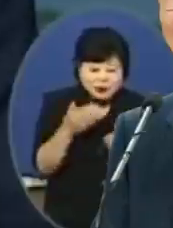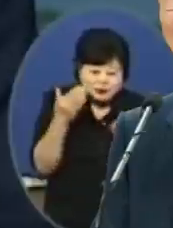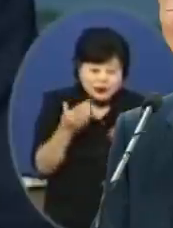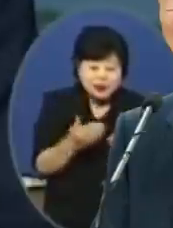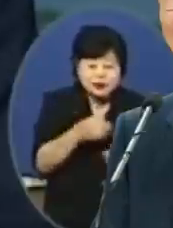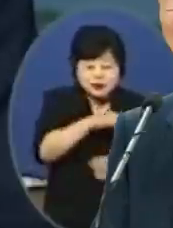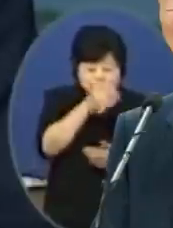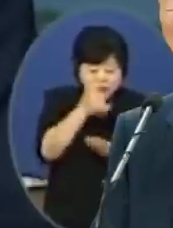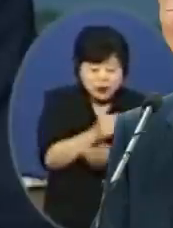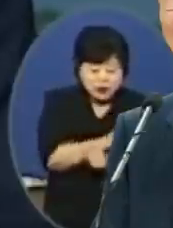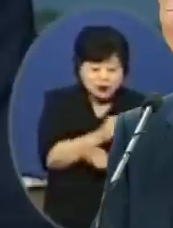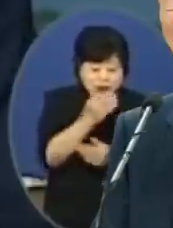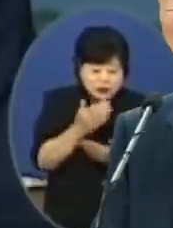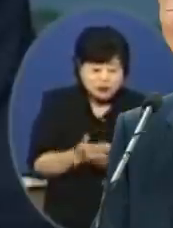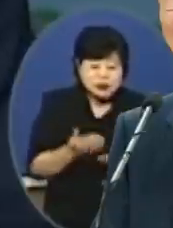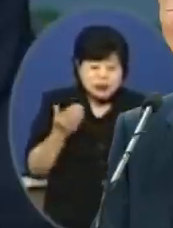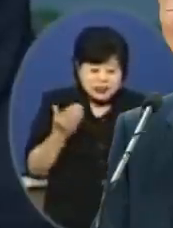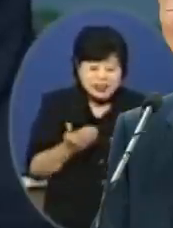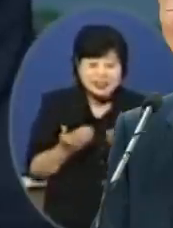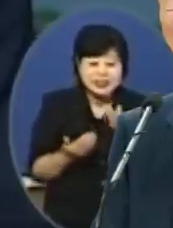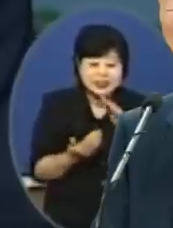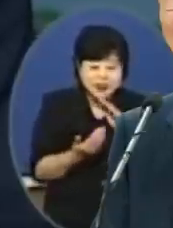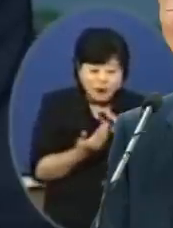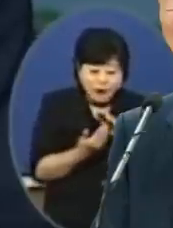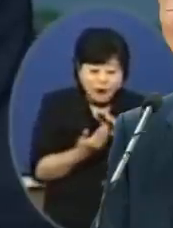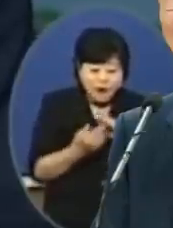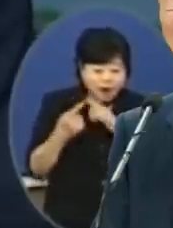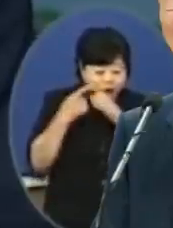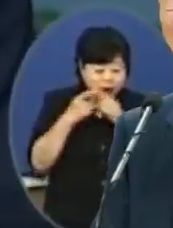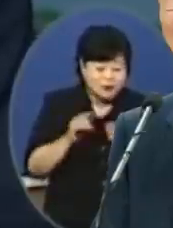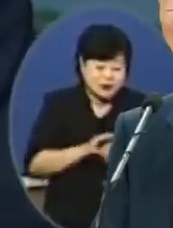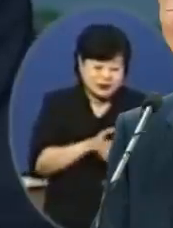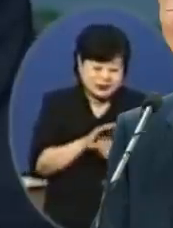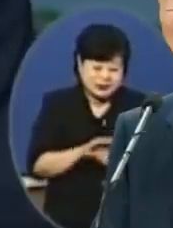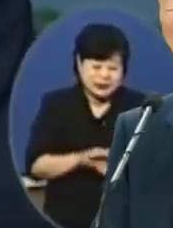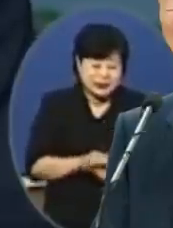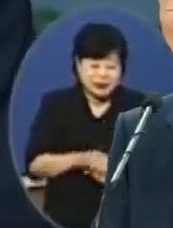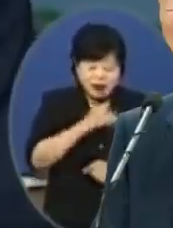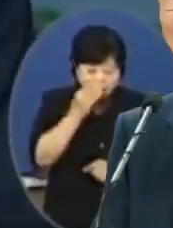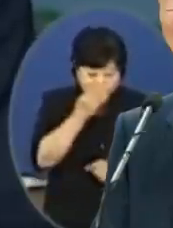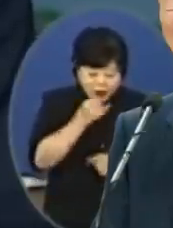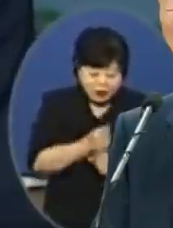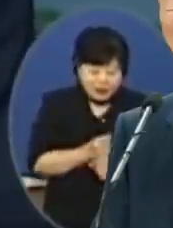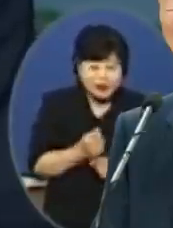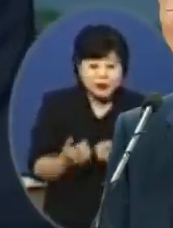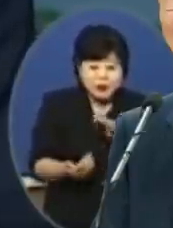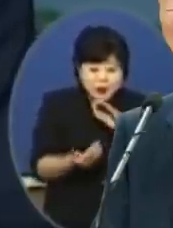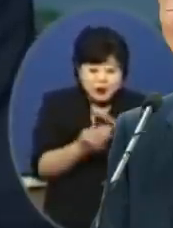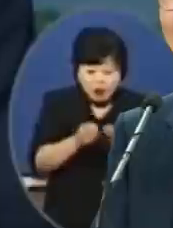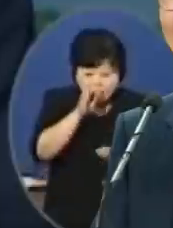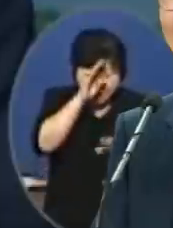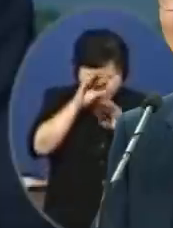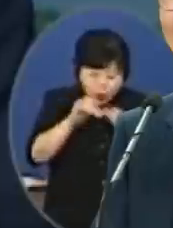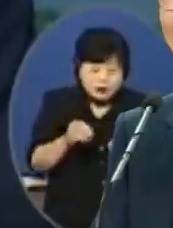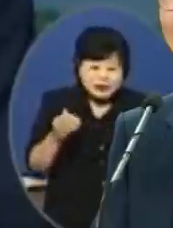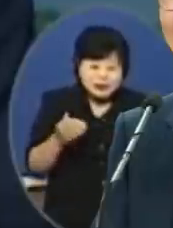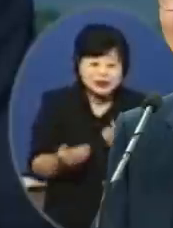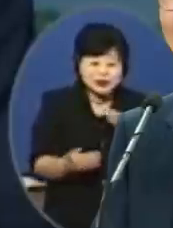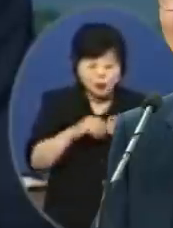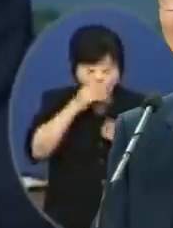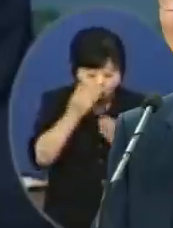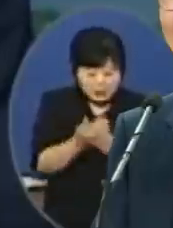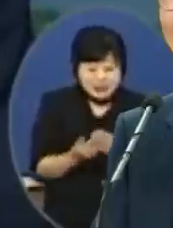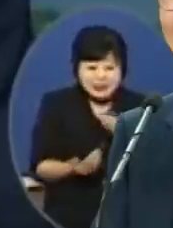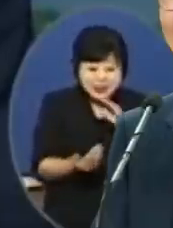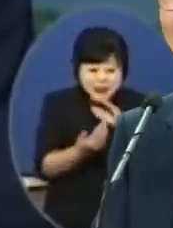주님께서 우리 죄를 용서해 주는 일도 이루었고 허물을 사하여 거룩하게 만드는 일도 이루었고 병을 고치는 일도